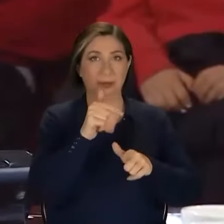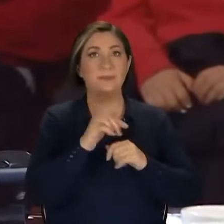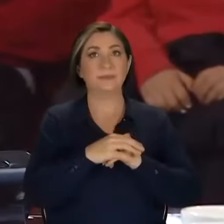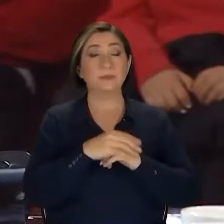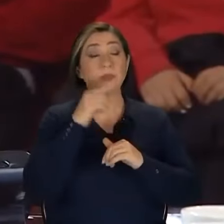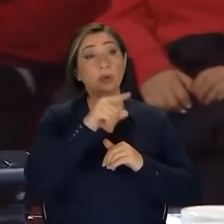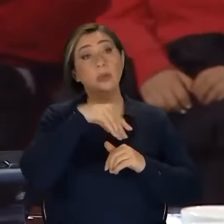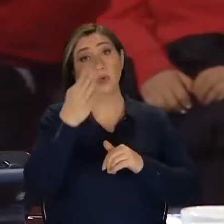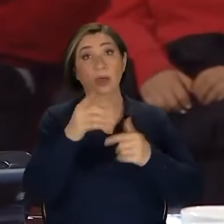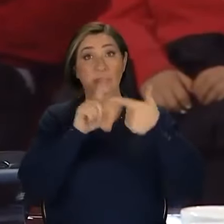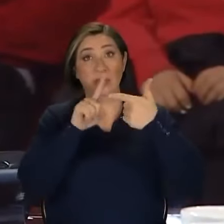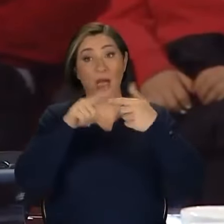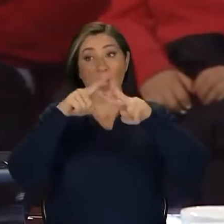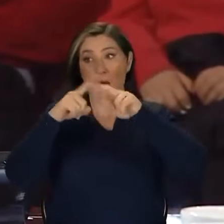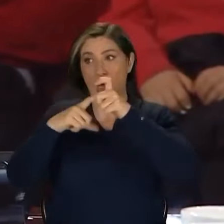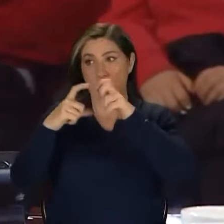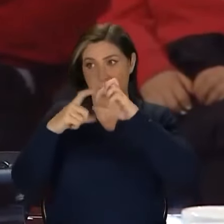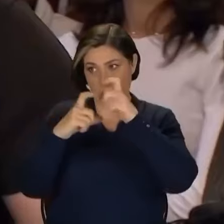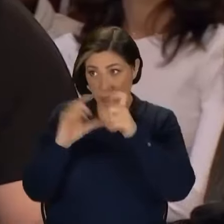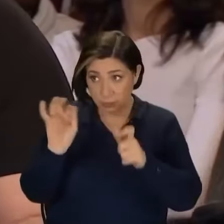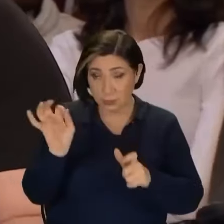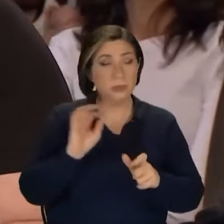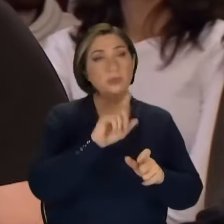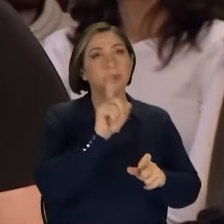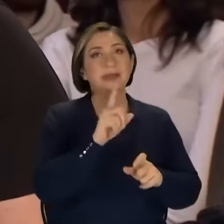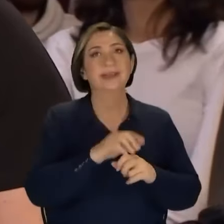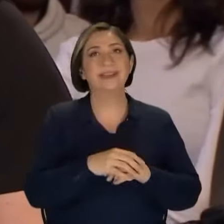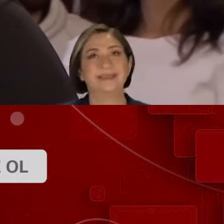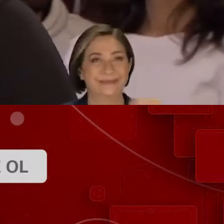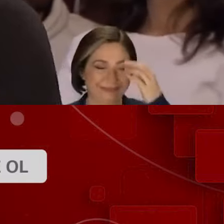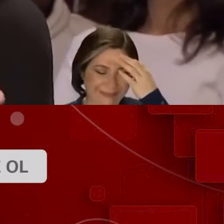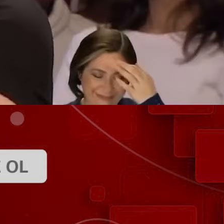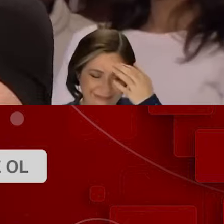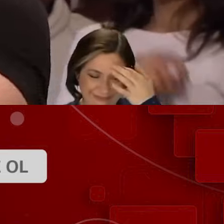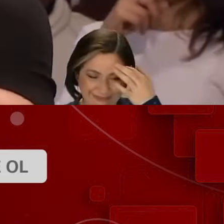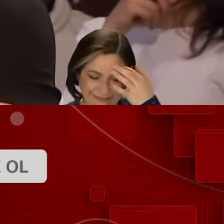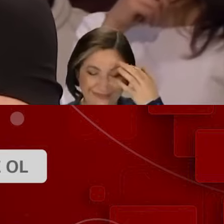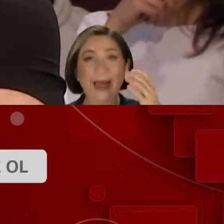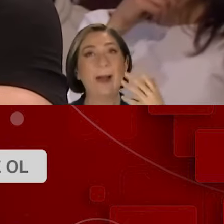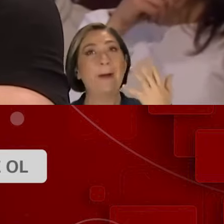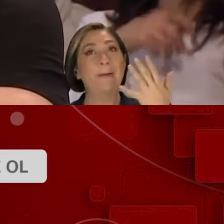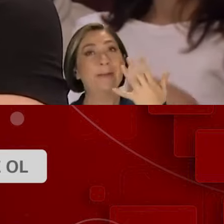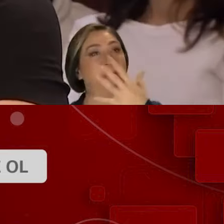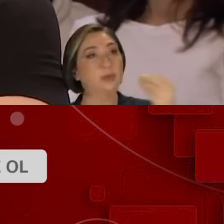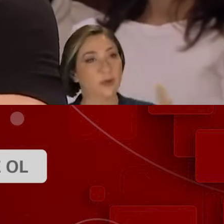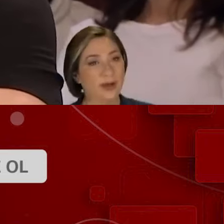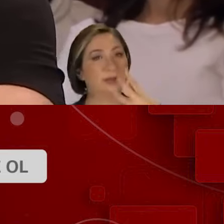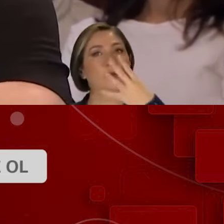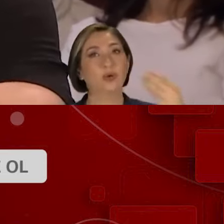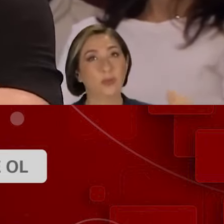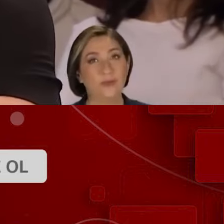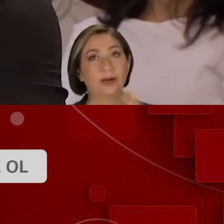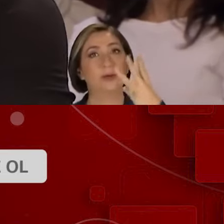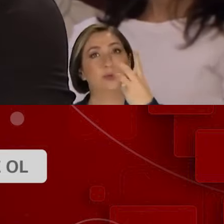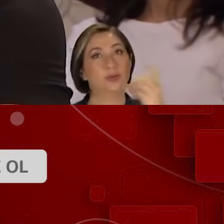Evet ama ondan sonra da bu Arok var galiba yok ondan sonra yok yok 5 5 milyon var 4 milyon